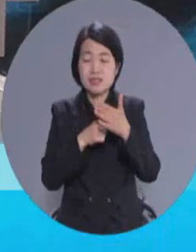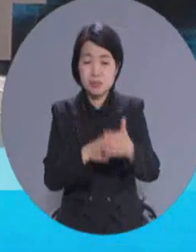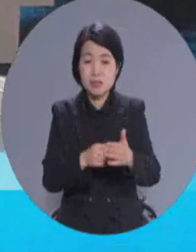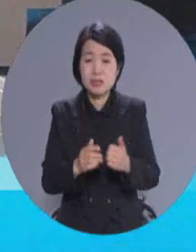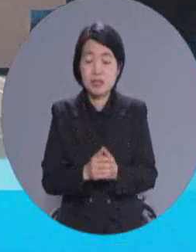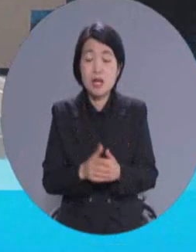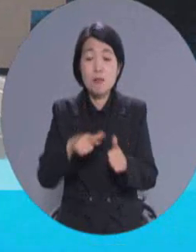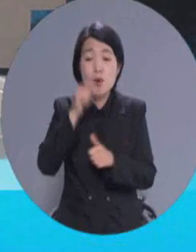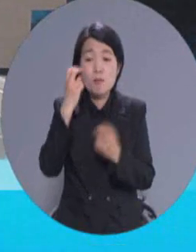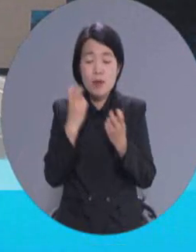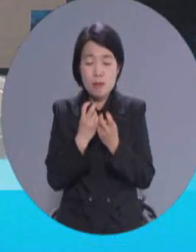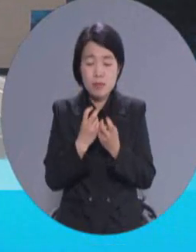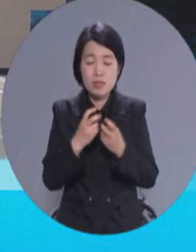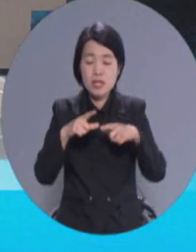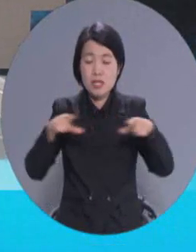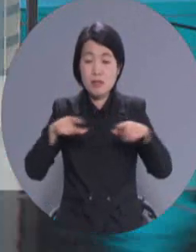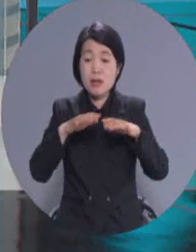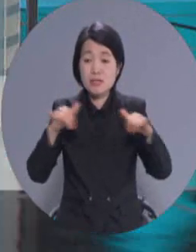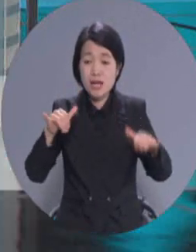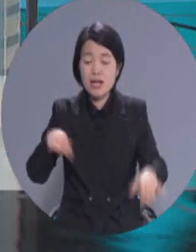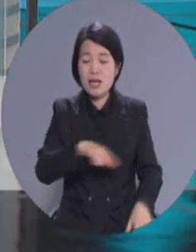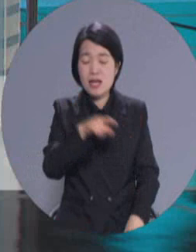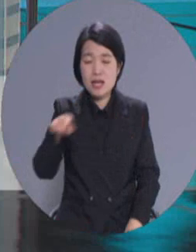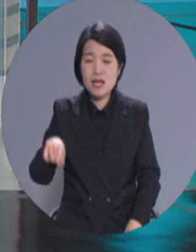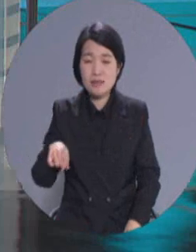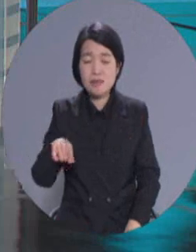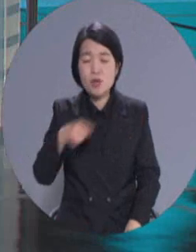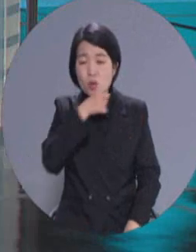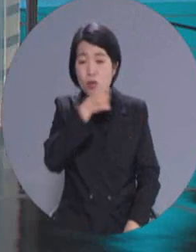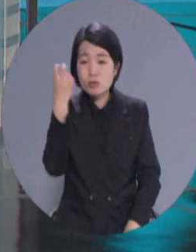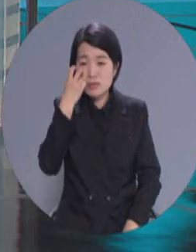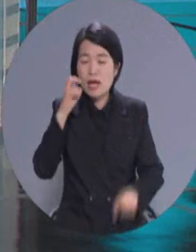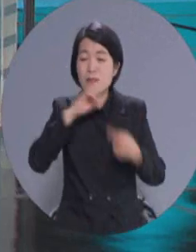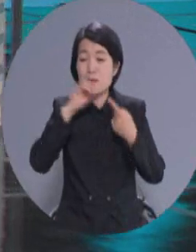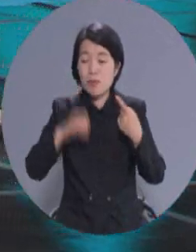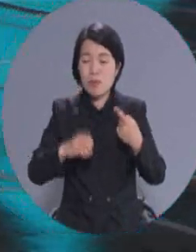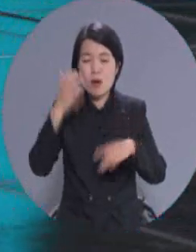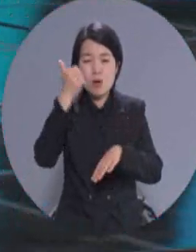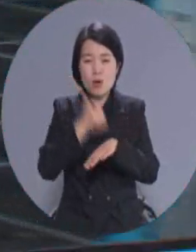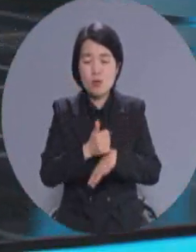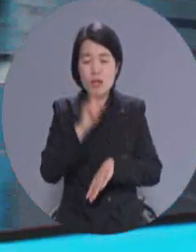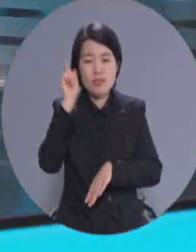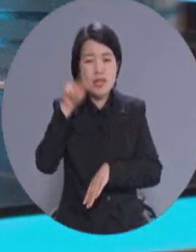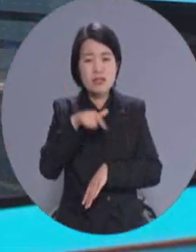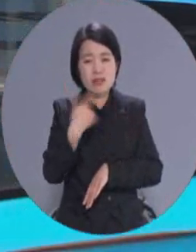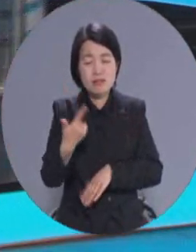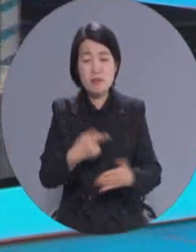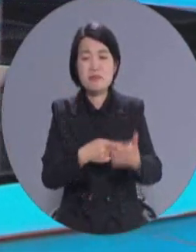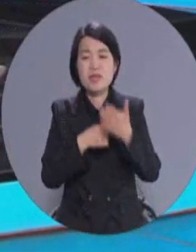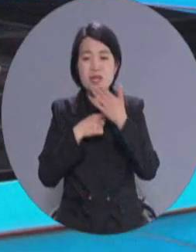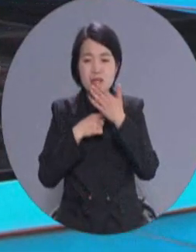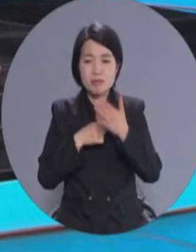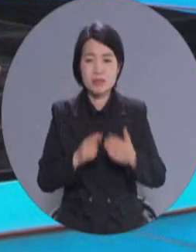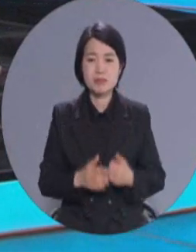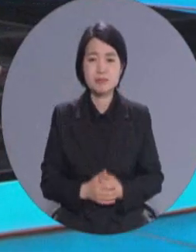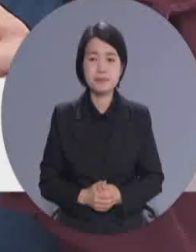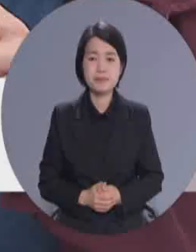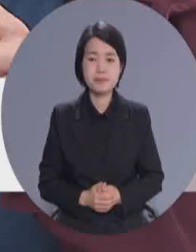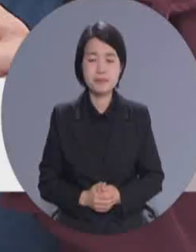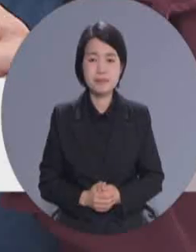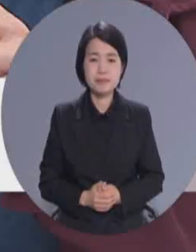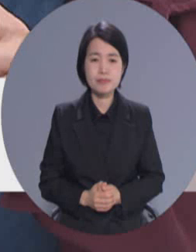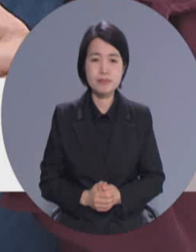경선은 100% 일반 시민 여론조사로 이루어지며 결과는 내일 저녁쯤 발표될 것으로 보입니다.